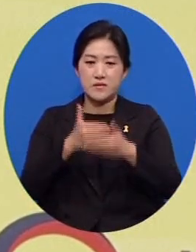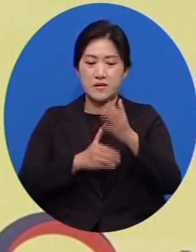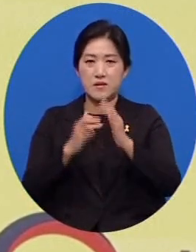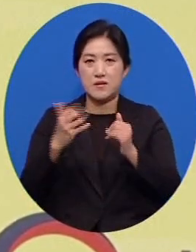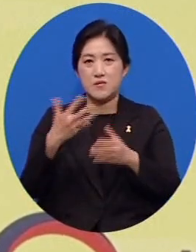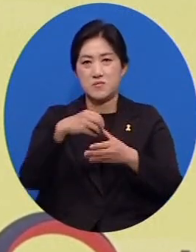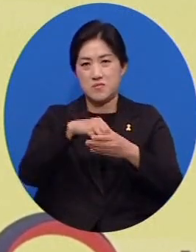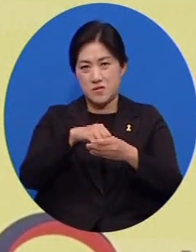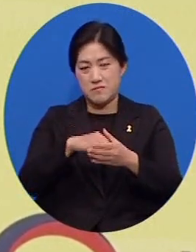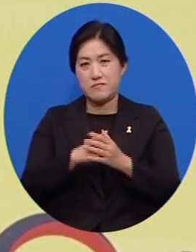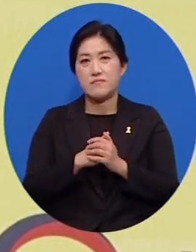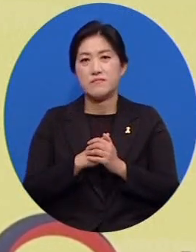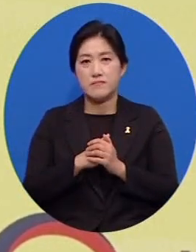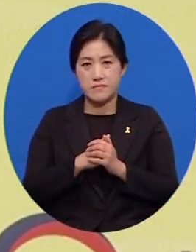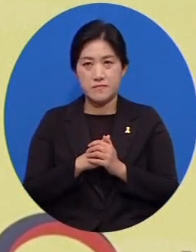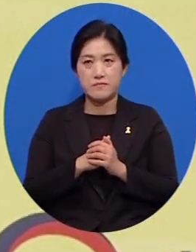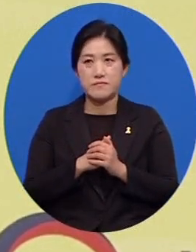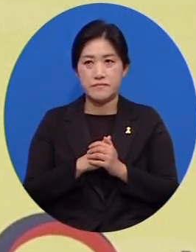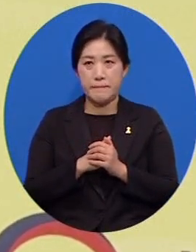유가족을 포함한